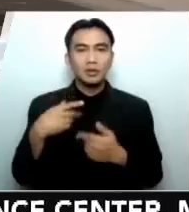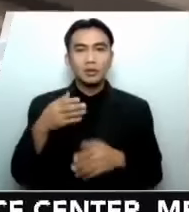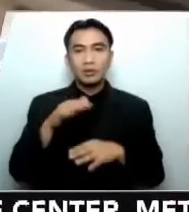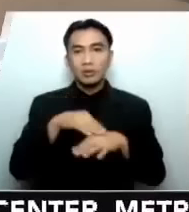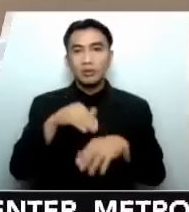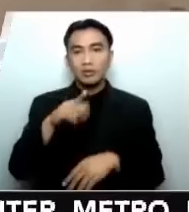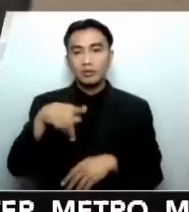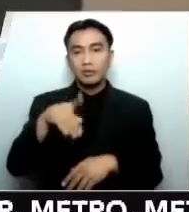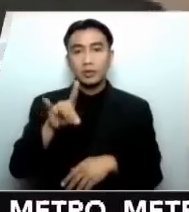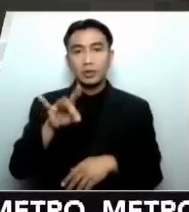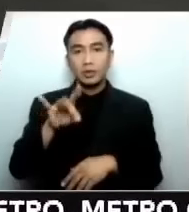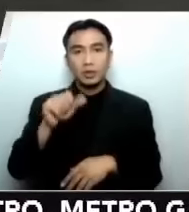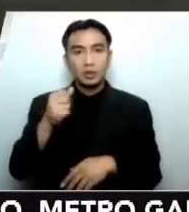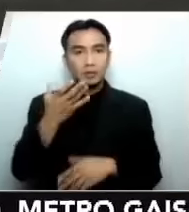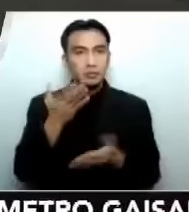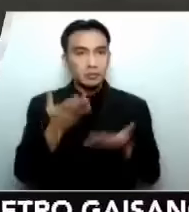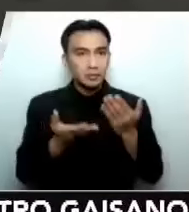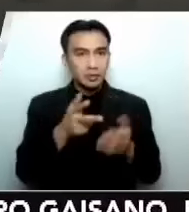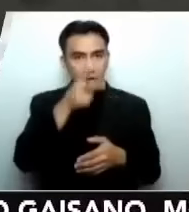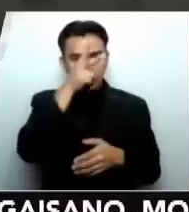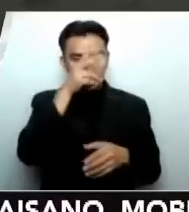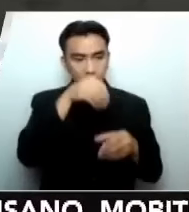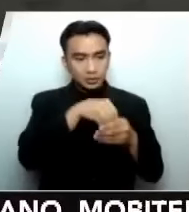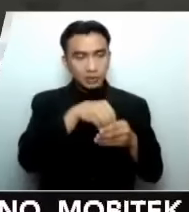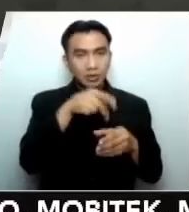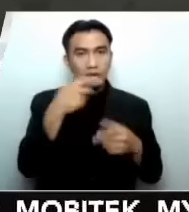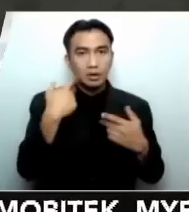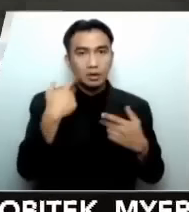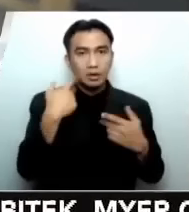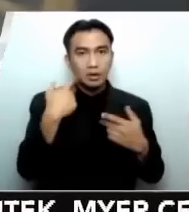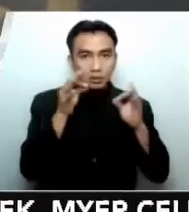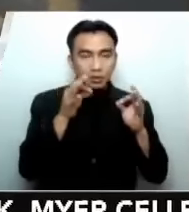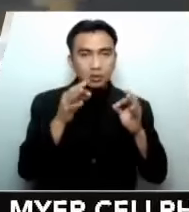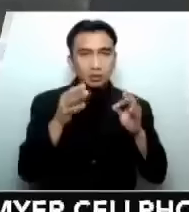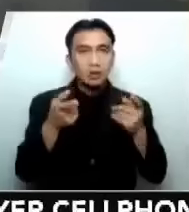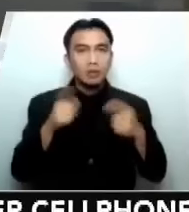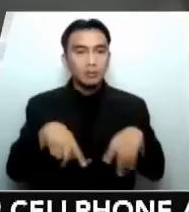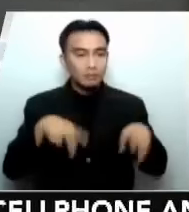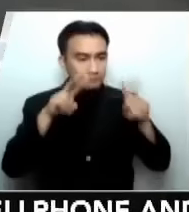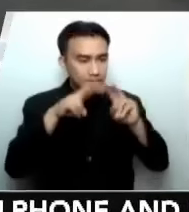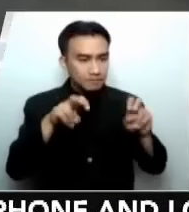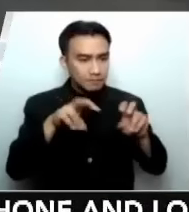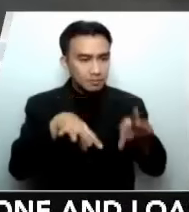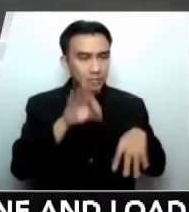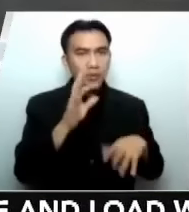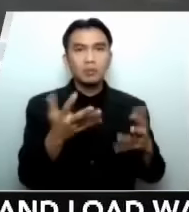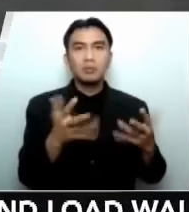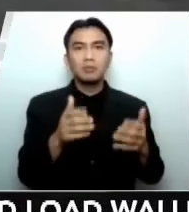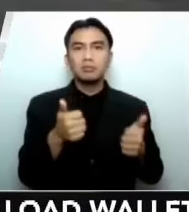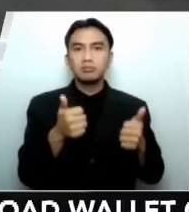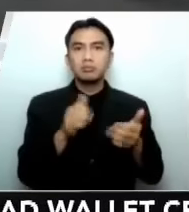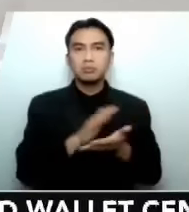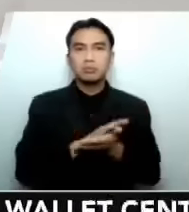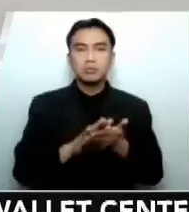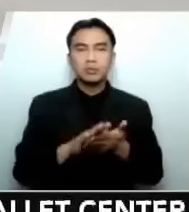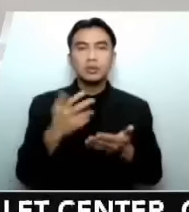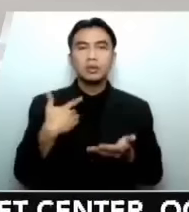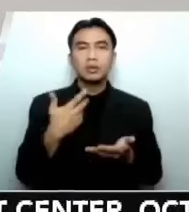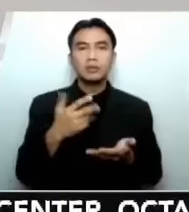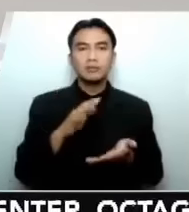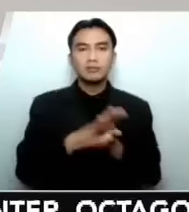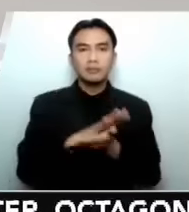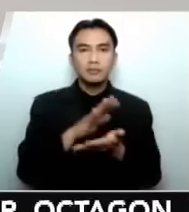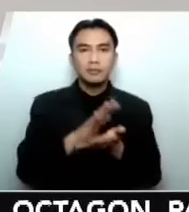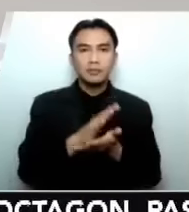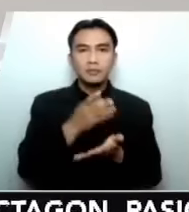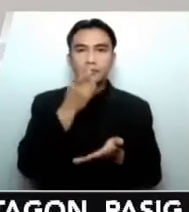drogang kasama ang shipment. Nang walang makita, sinita naman daw sila sa papeles at hinanapan daw sila ng original copy ng